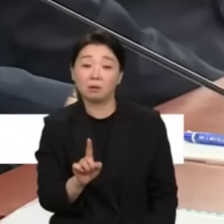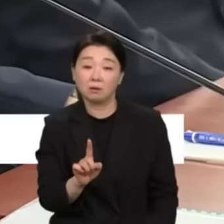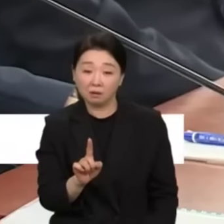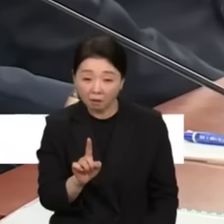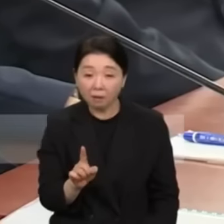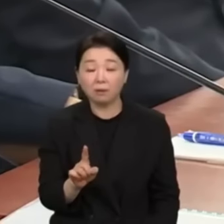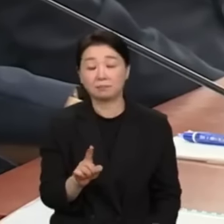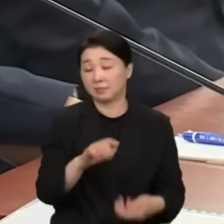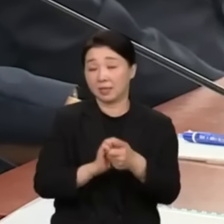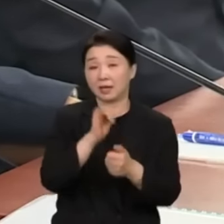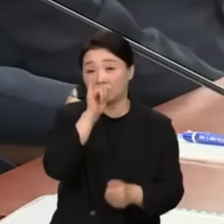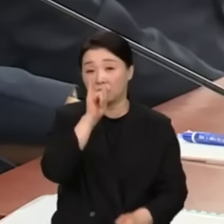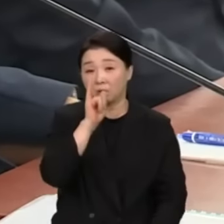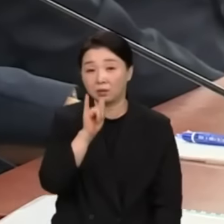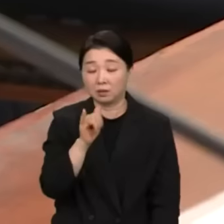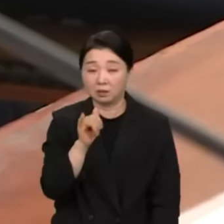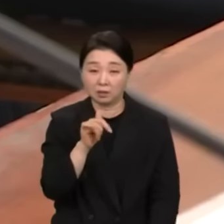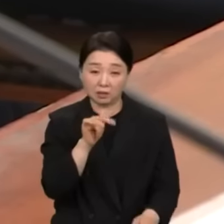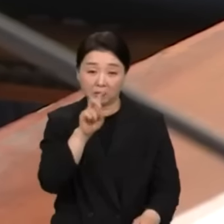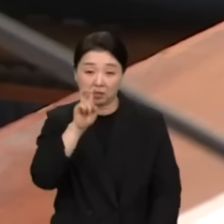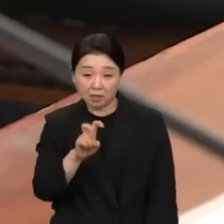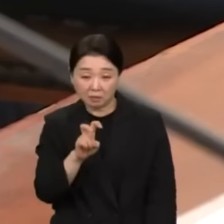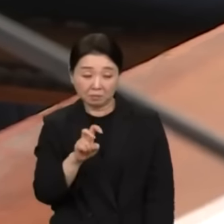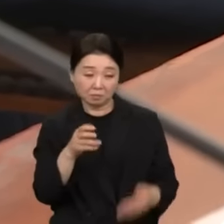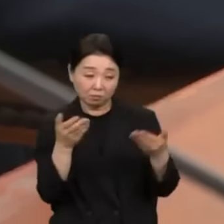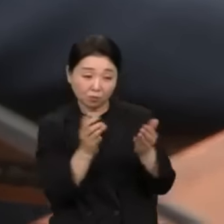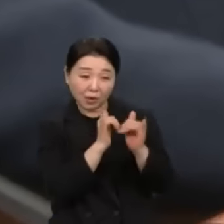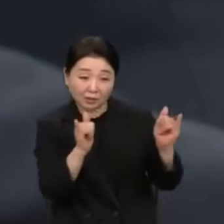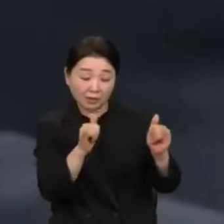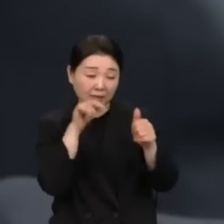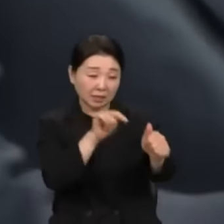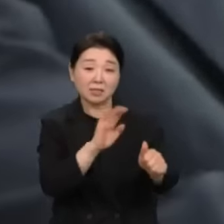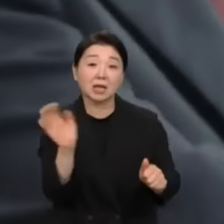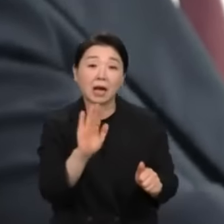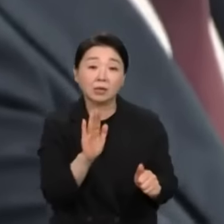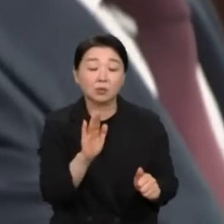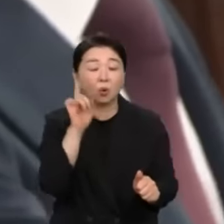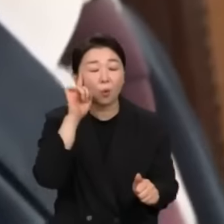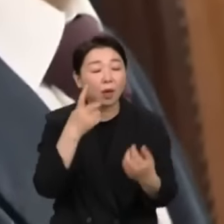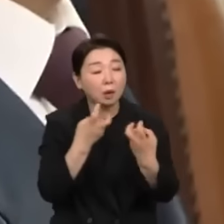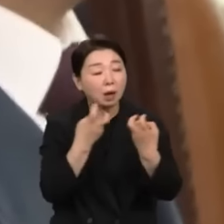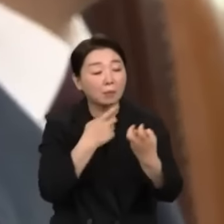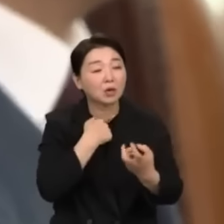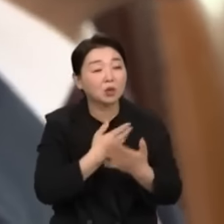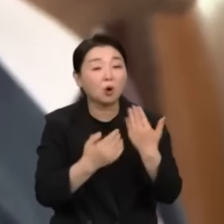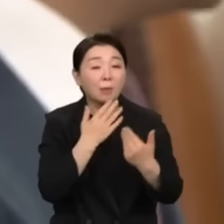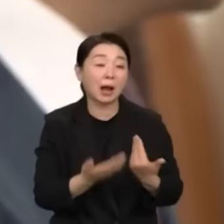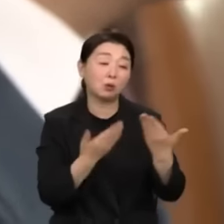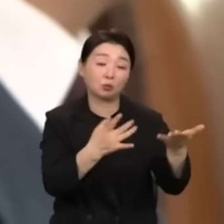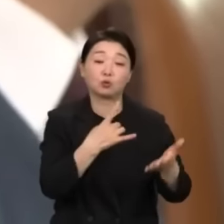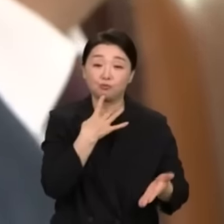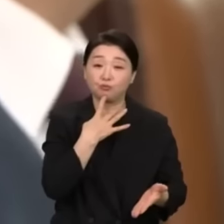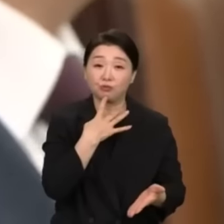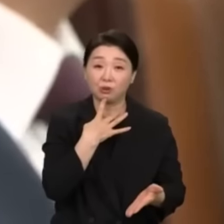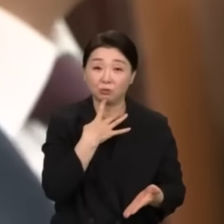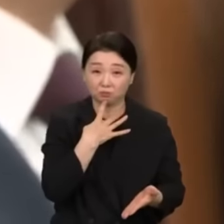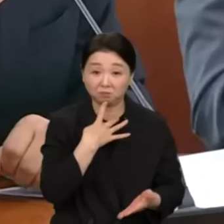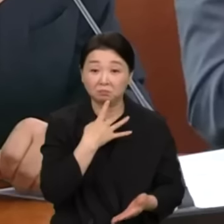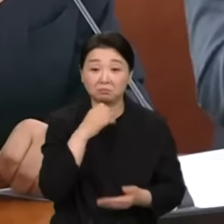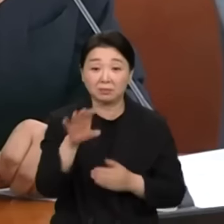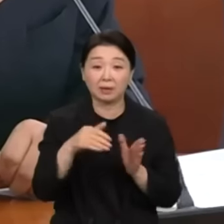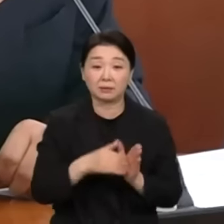생각합니다. 반면 임 전 사단장은 부하들에게 지시가 아니라 노하우와 경험을 지도해 준 것일 뿐이라고